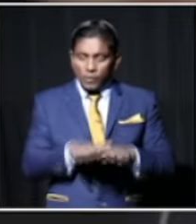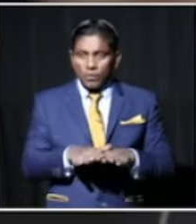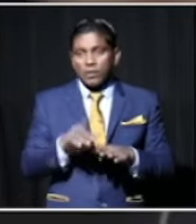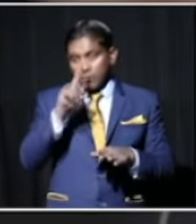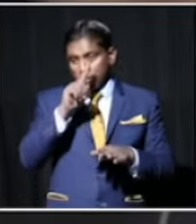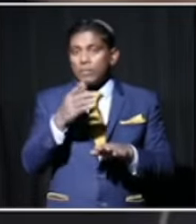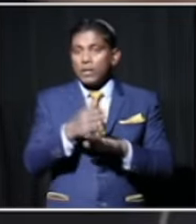තව සතියයි තියෙන්නේ. ඒ සතිය ඉන්න බැරුව ඊයේ කැබිනට් එකට දාපු එකේ තේරුම